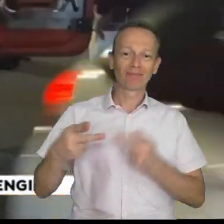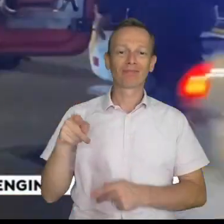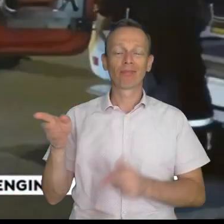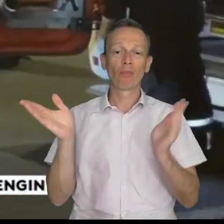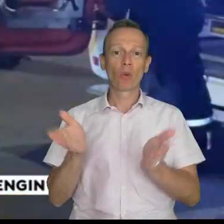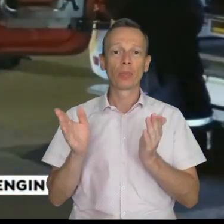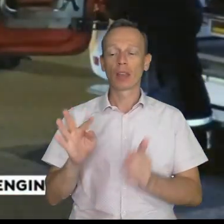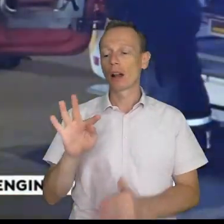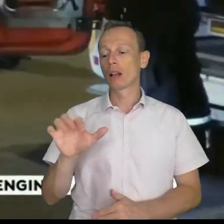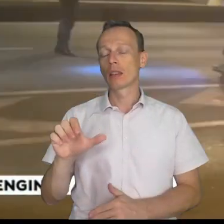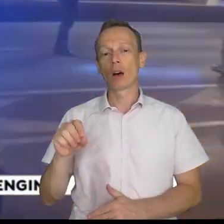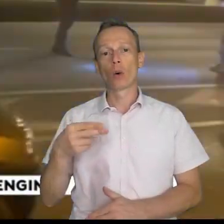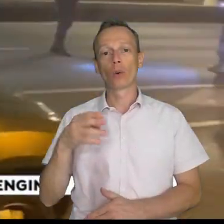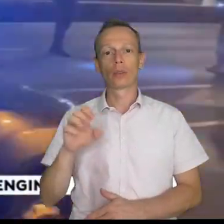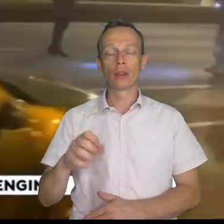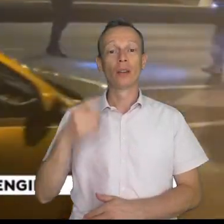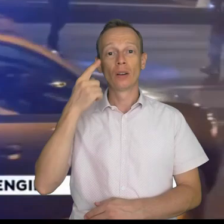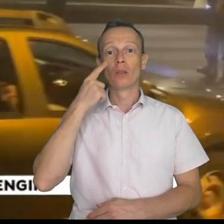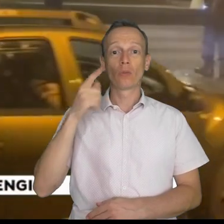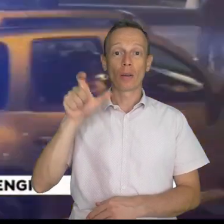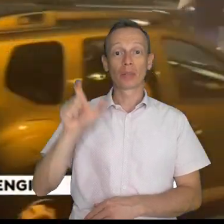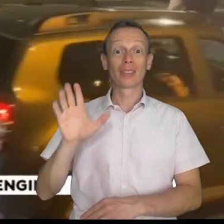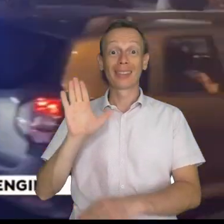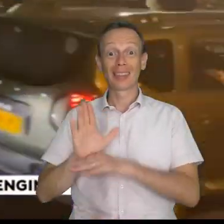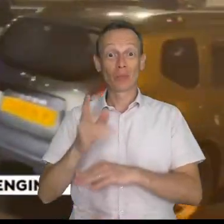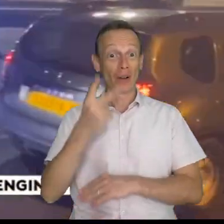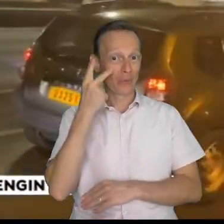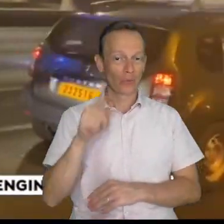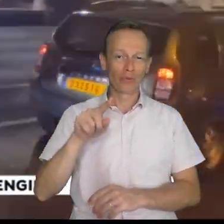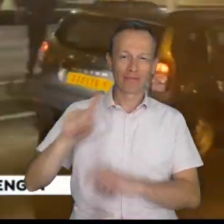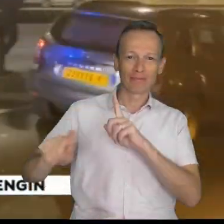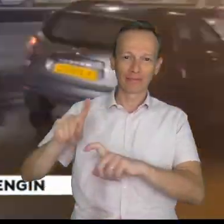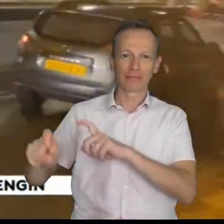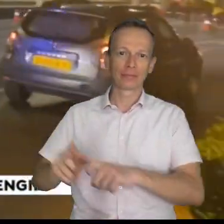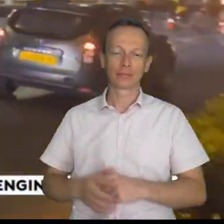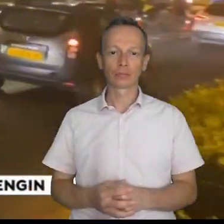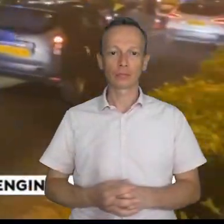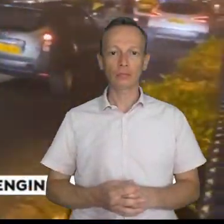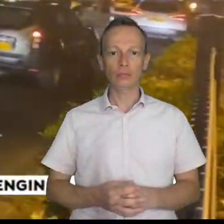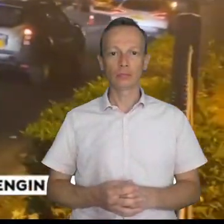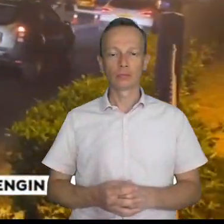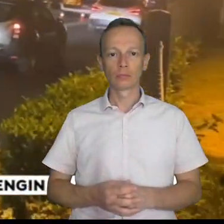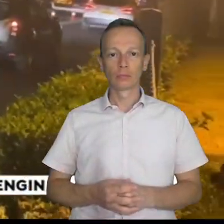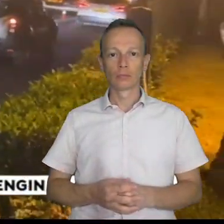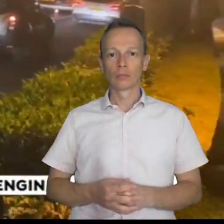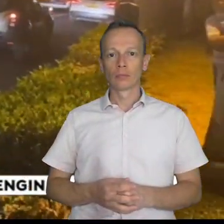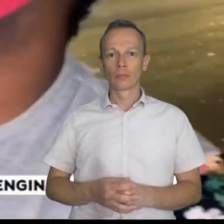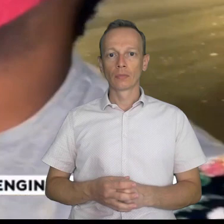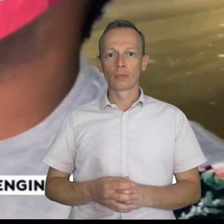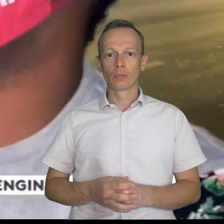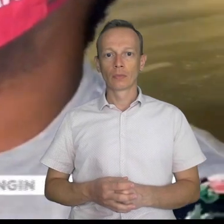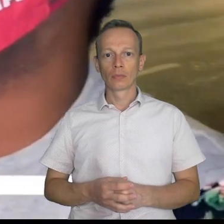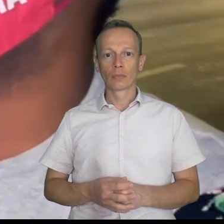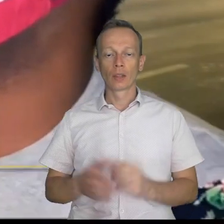évacuée vers l'hôpital de Taouné. Je vous propose d'écouter Renoué Pagni, témoin. Il répond à Vito Tapo. En s